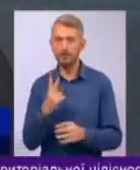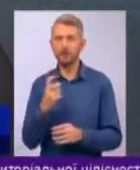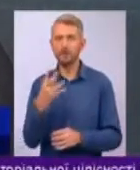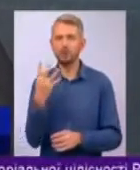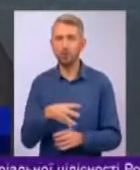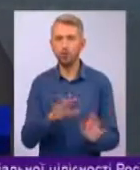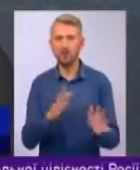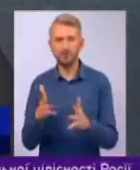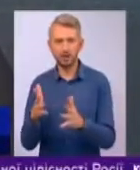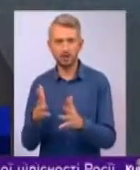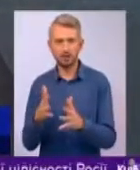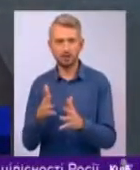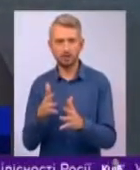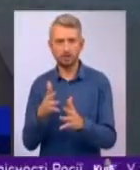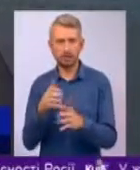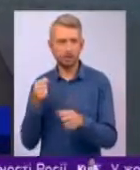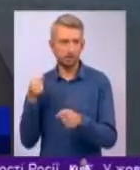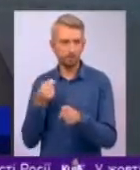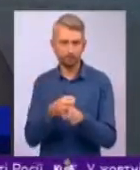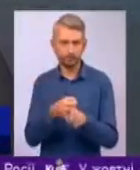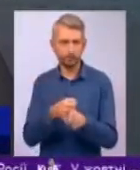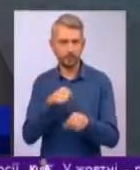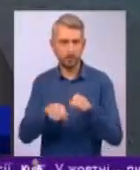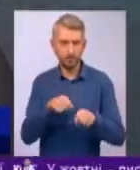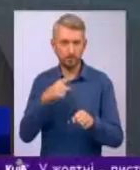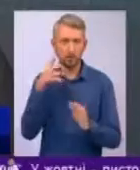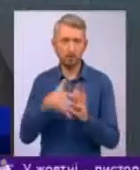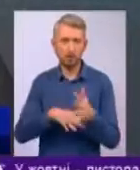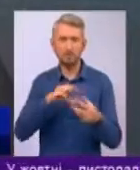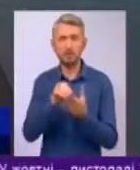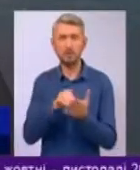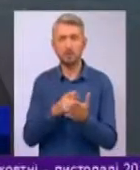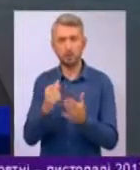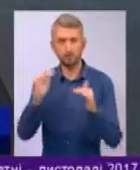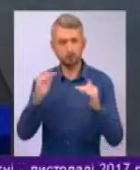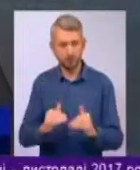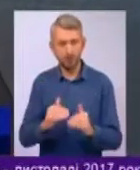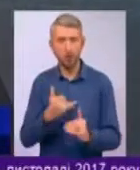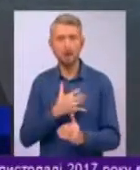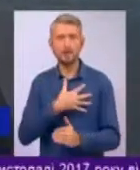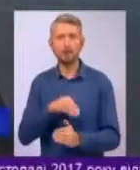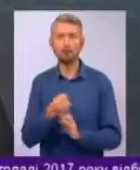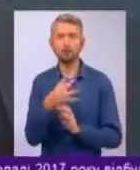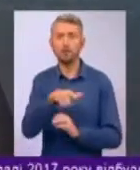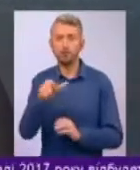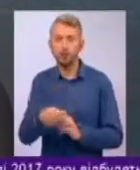240 випадків наїзду на велосипедистів. Ми розуміємо, що статистика трошки занижена. І в нас загинуло 14